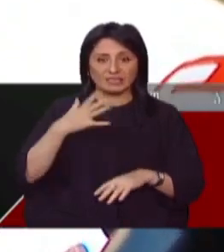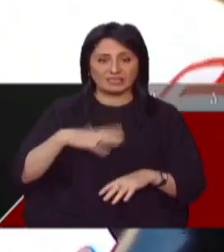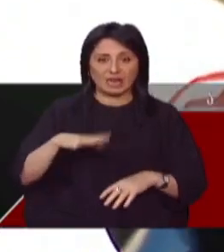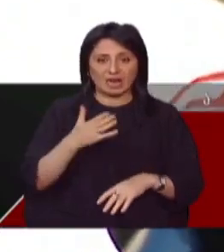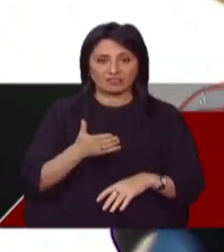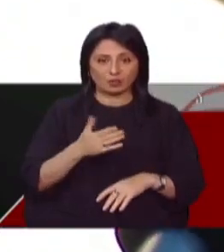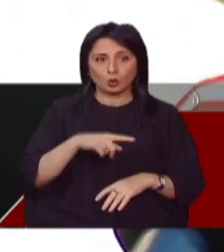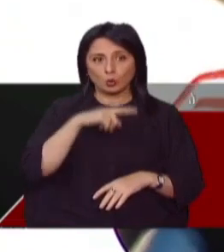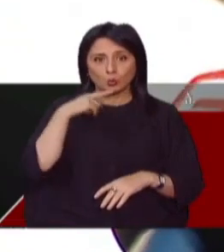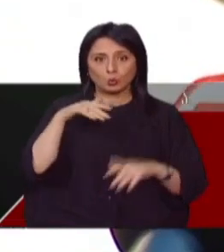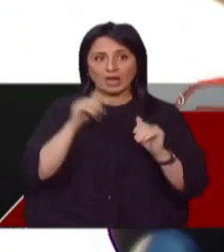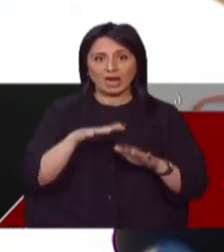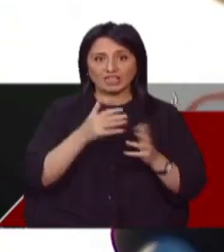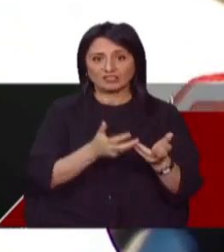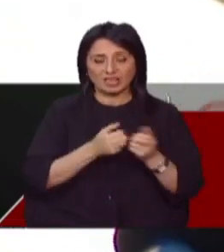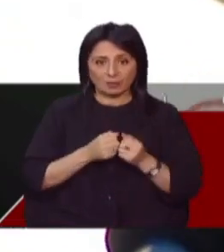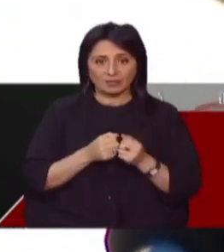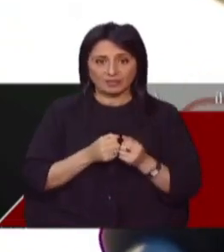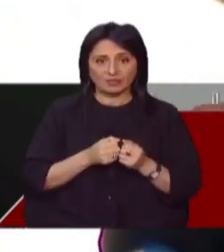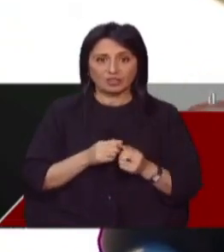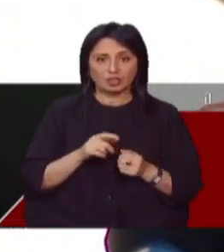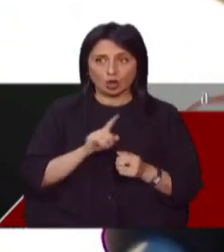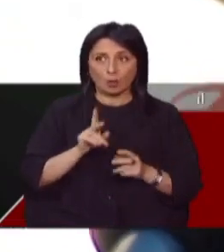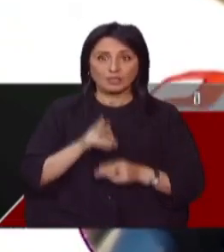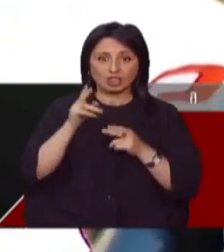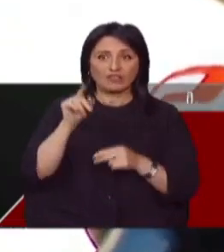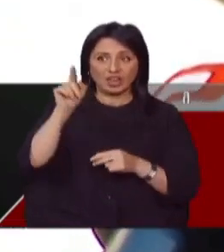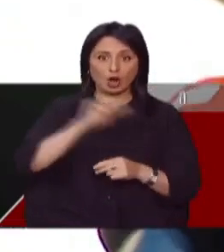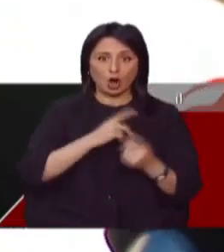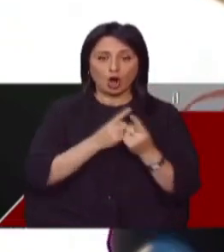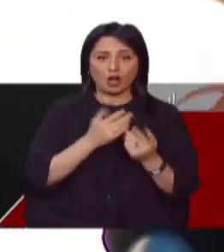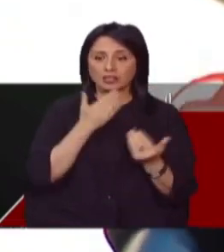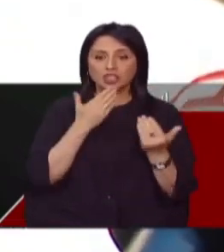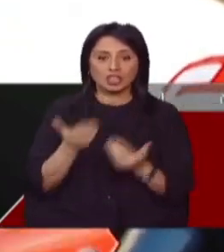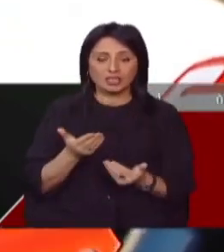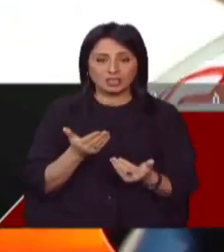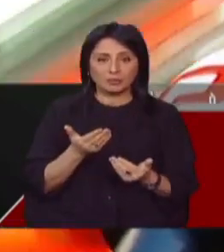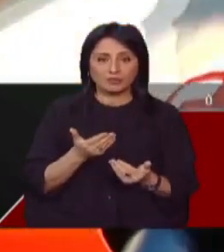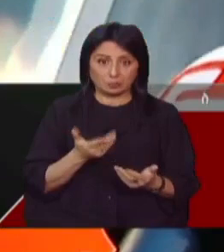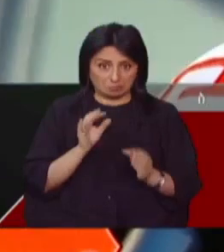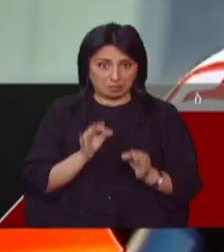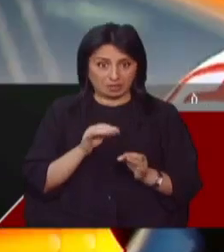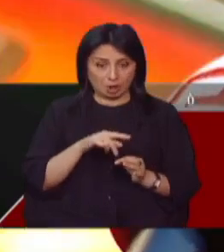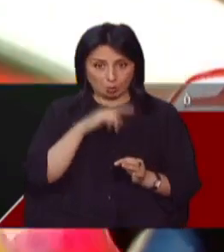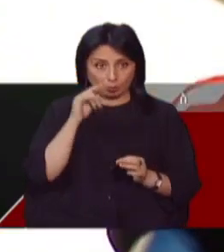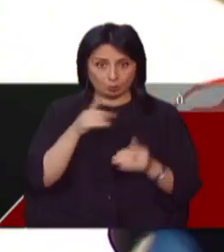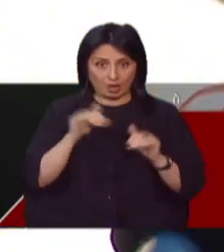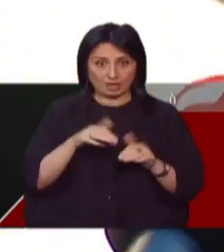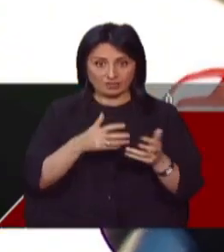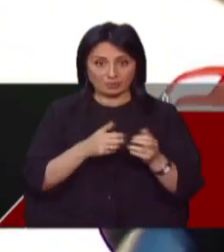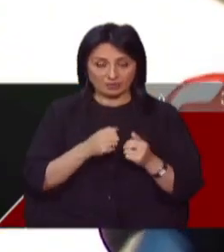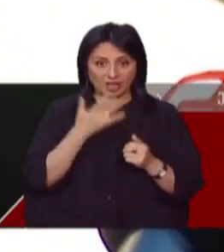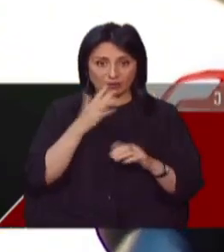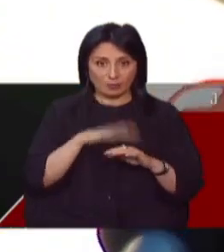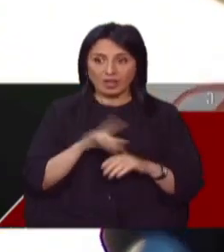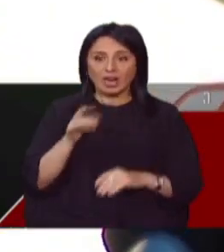საქართველოსი რუსულ გადაწყვეტილებებს იღებს, რომ ჩავა იქ და იქაური კოლეგები ეკითხავენ, ნუ თუ მართლა რუსული გადაწყვეტილებები